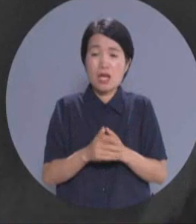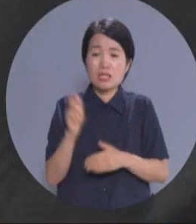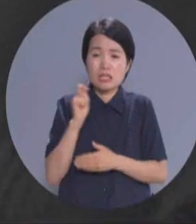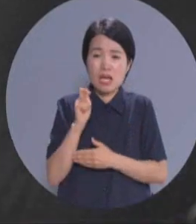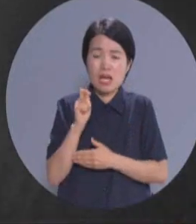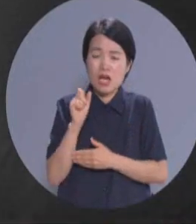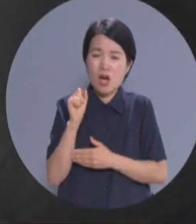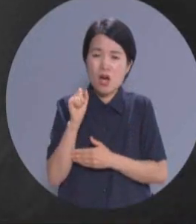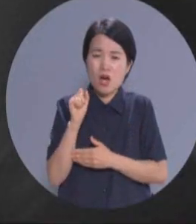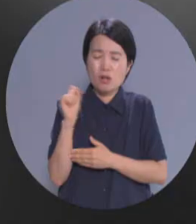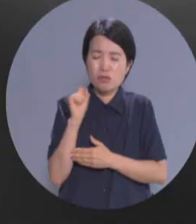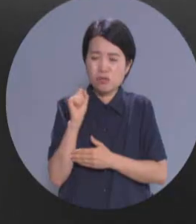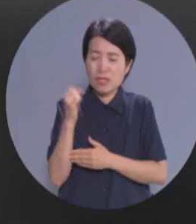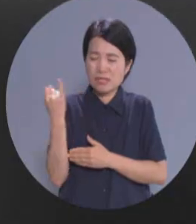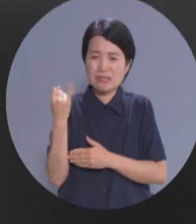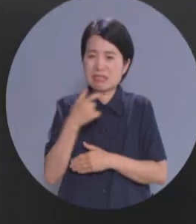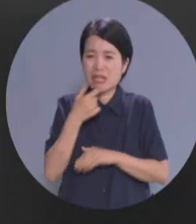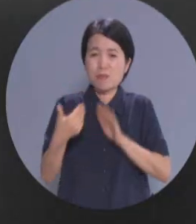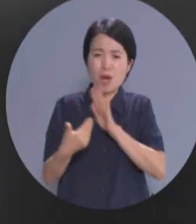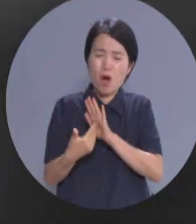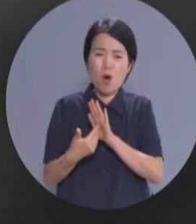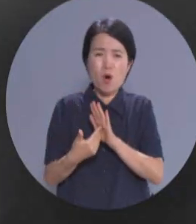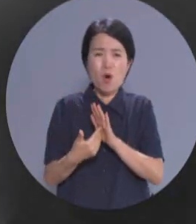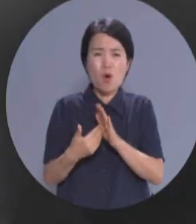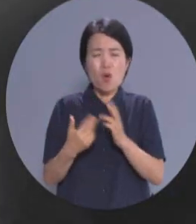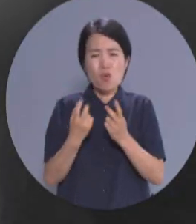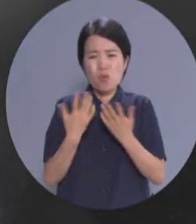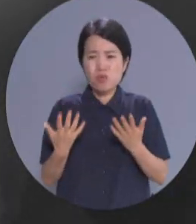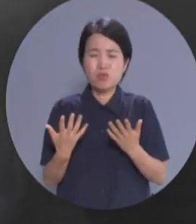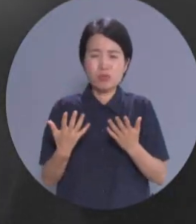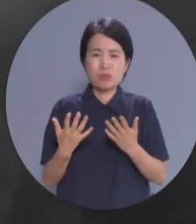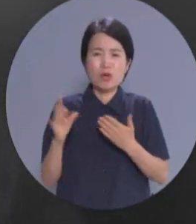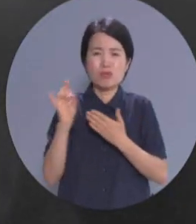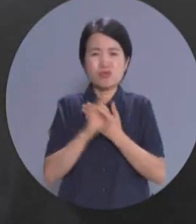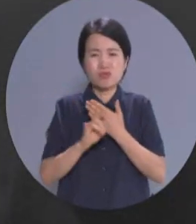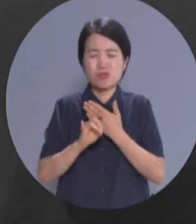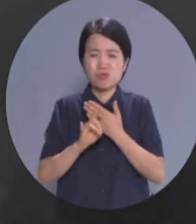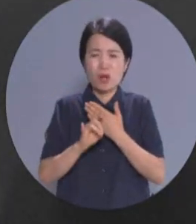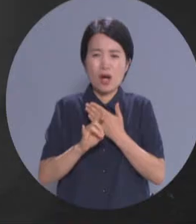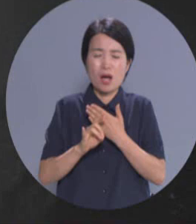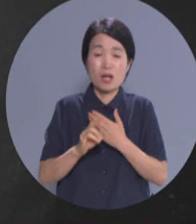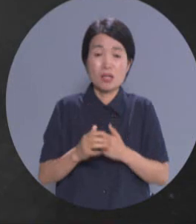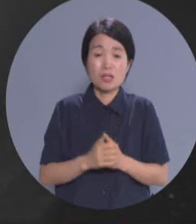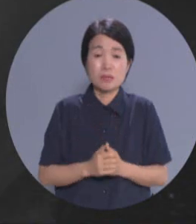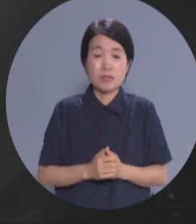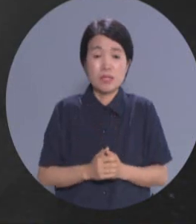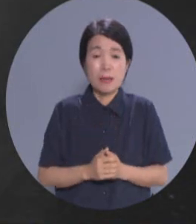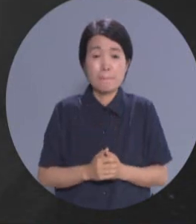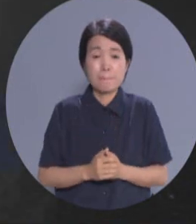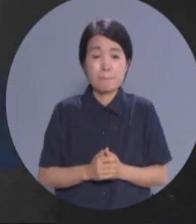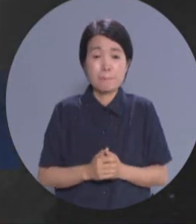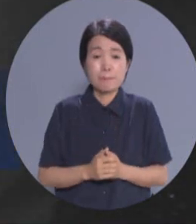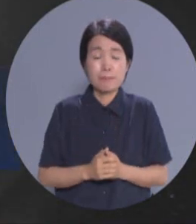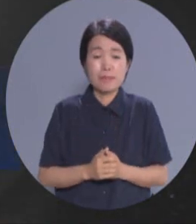요구를 거절하면서도 달리 이유가 없어 궁색한 변명을 늘어놓습니다.